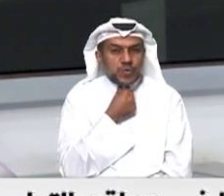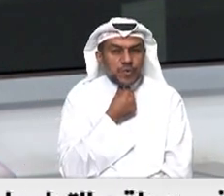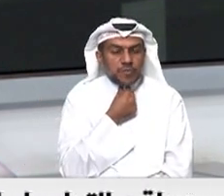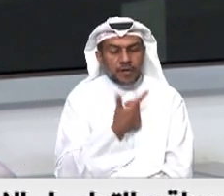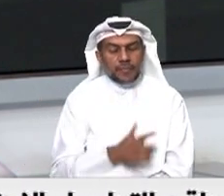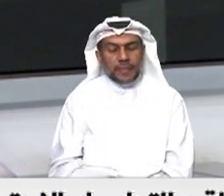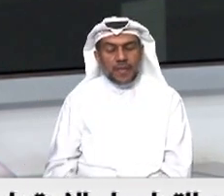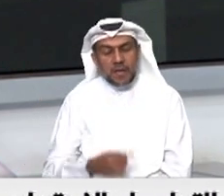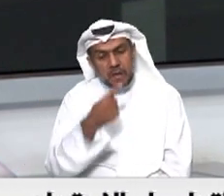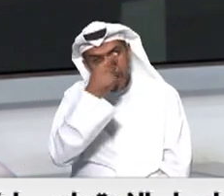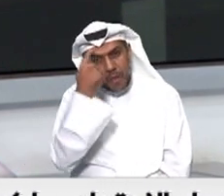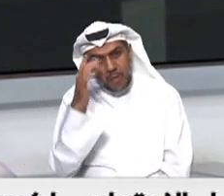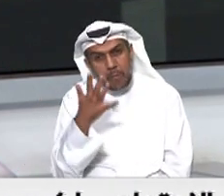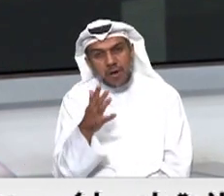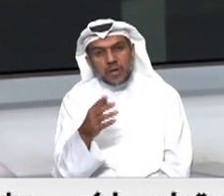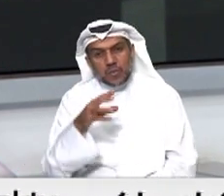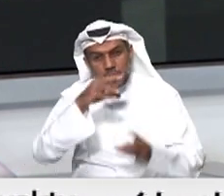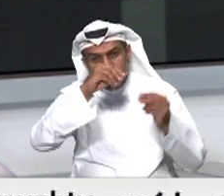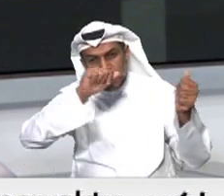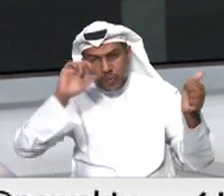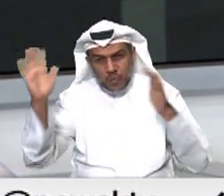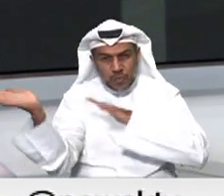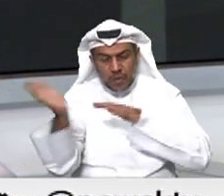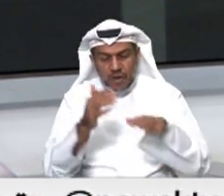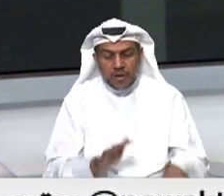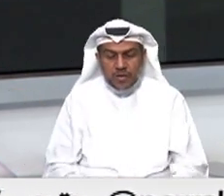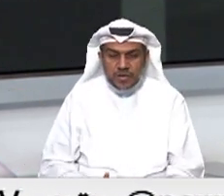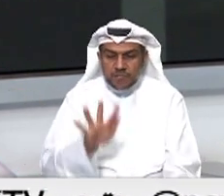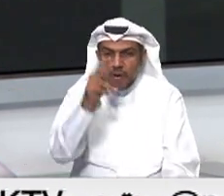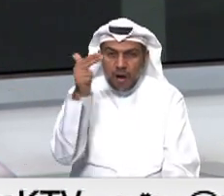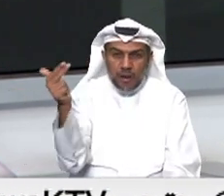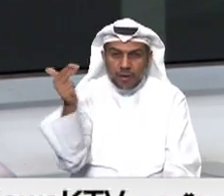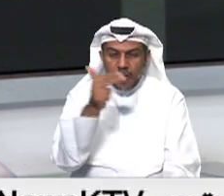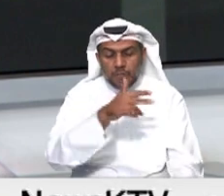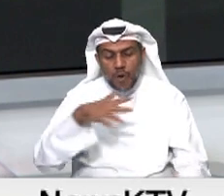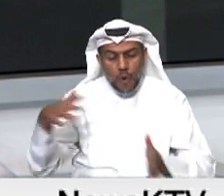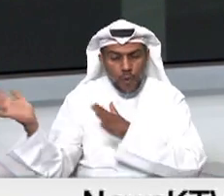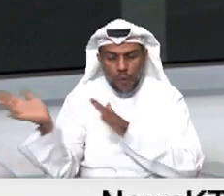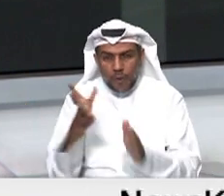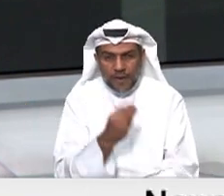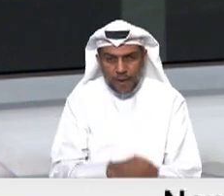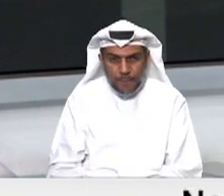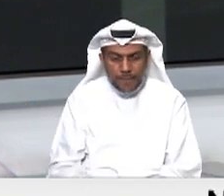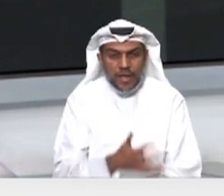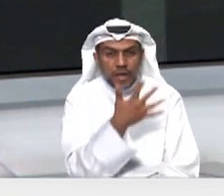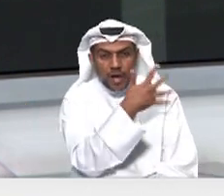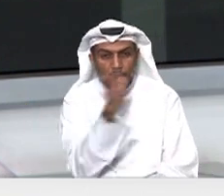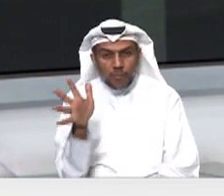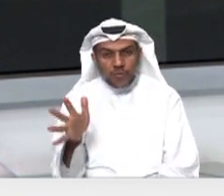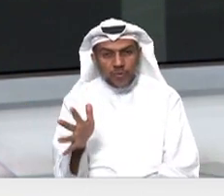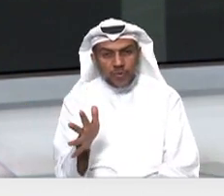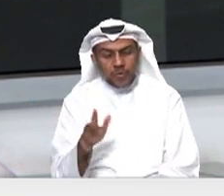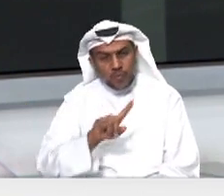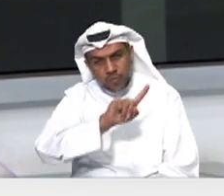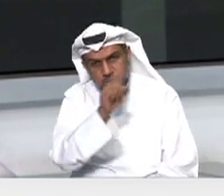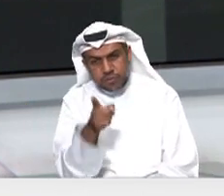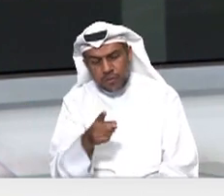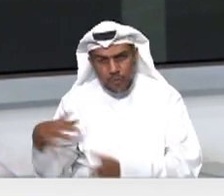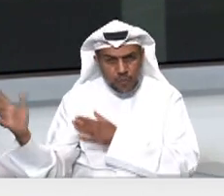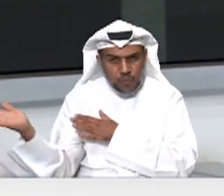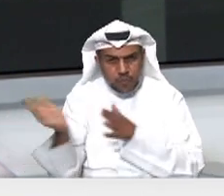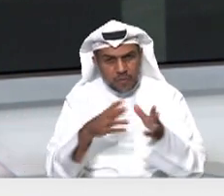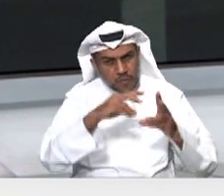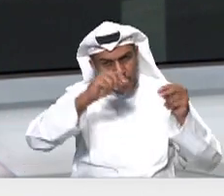وارده مثل ما نلاحظ نشاط في الرياح الشماليه الغربيه اتوقع انها تجاوز سرعتها لاكثر من 50 م في الساعه العظمى